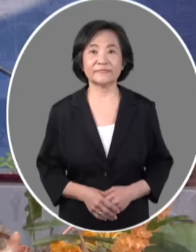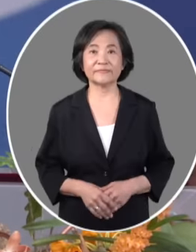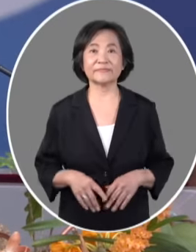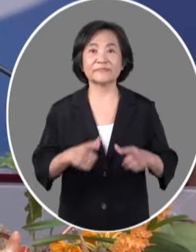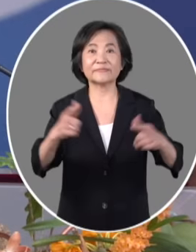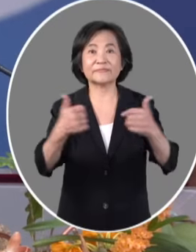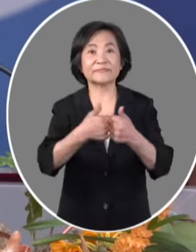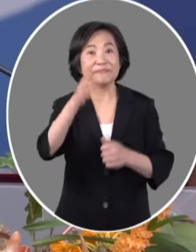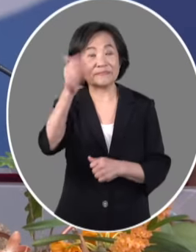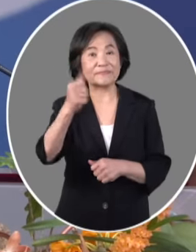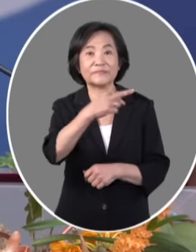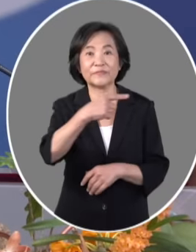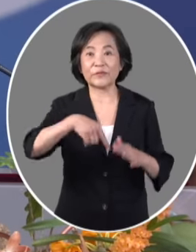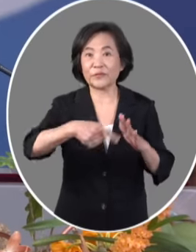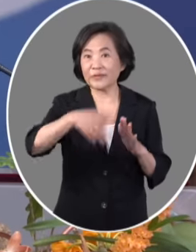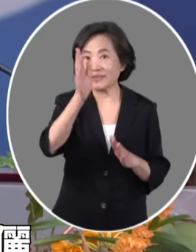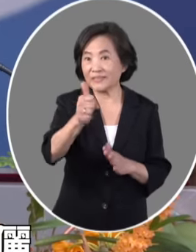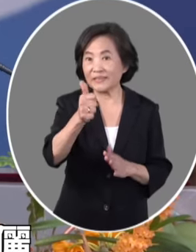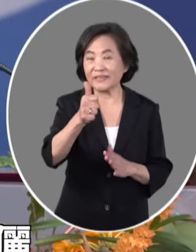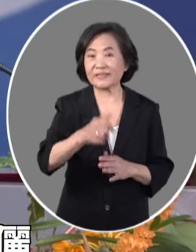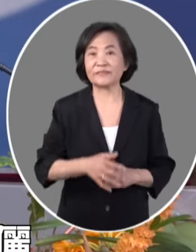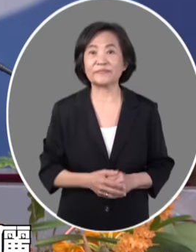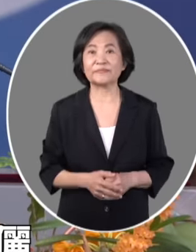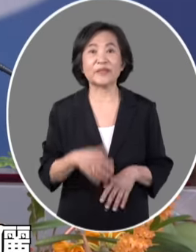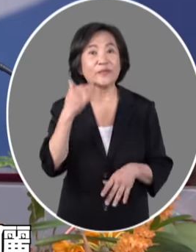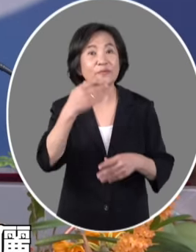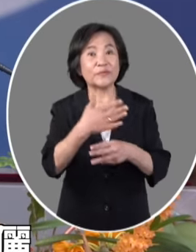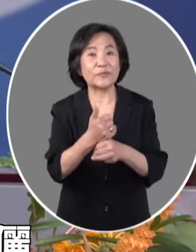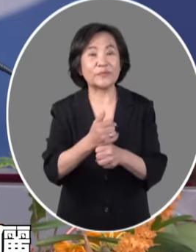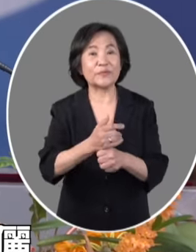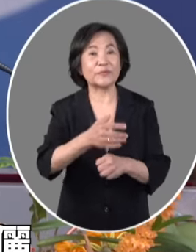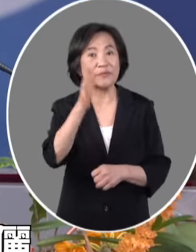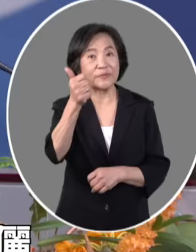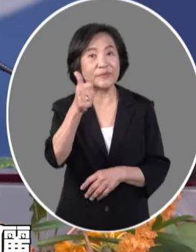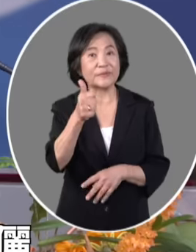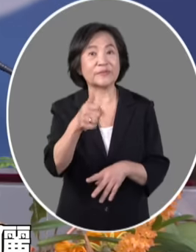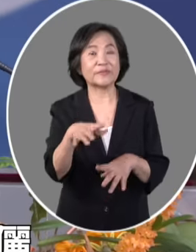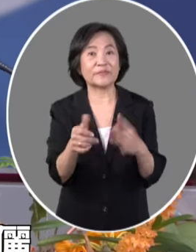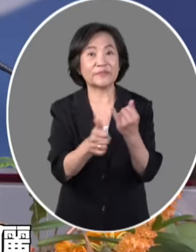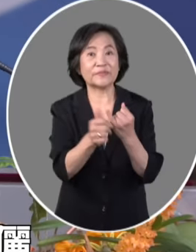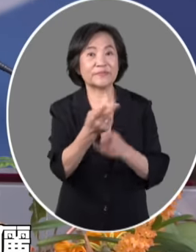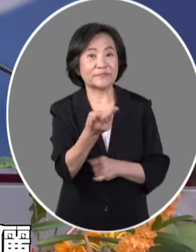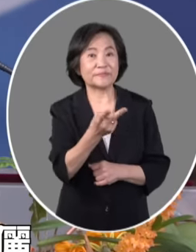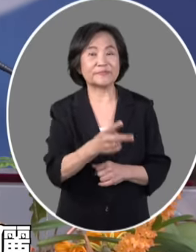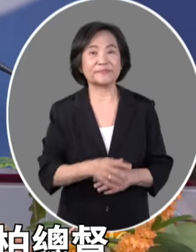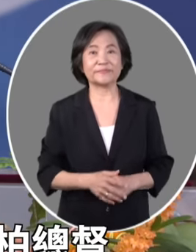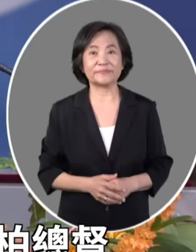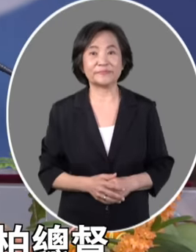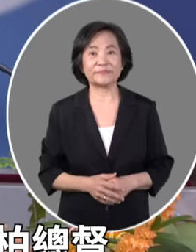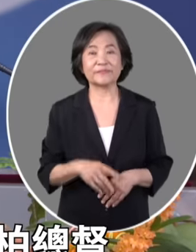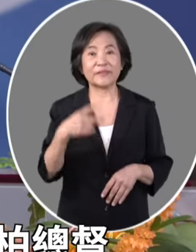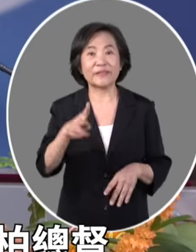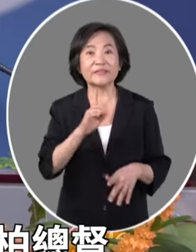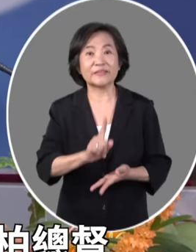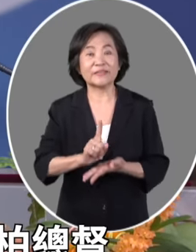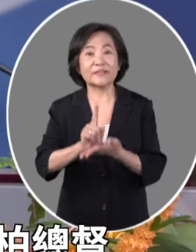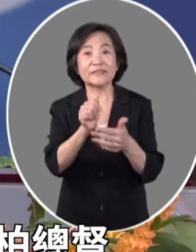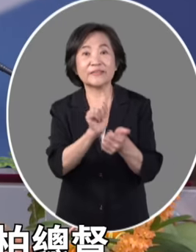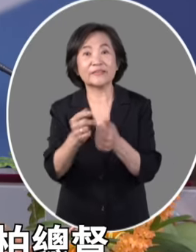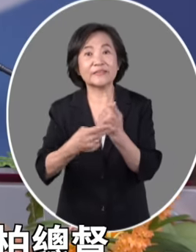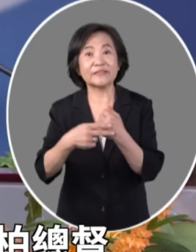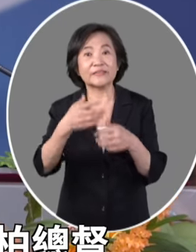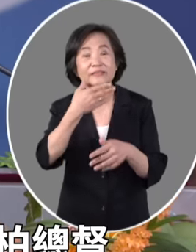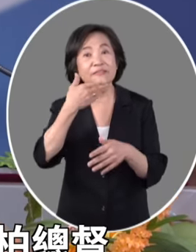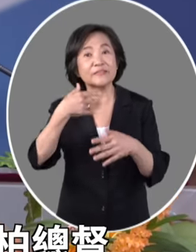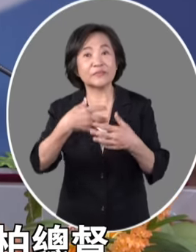大会主席尤锡坤院长，诺鲁共和国昆勒斯总统伉俪，圣克里斯多福及